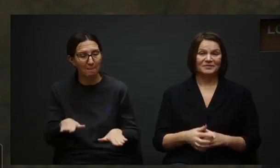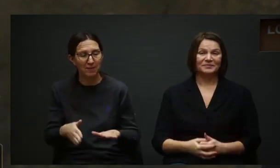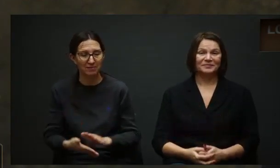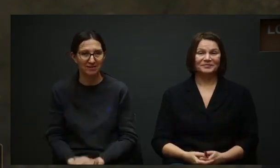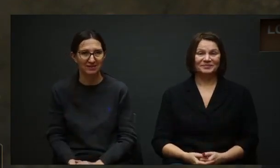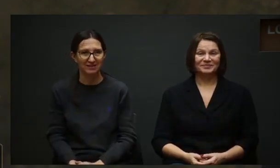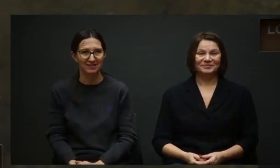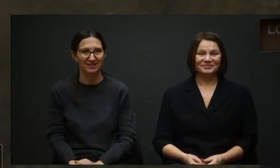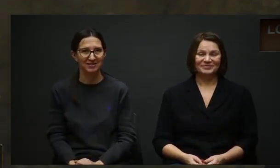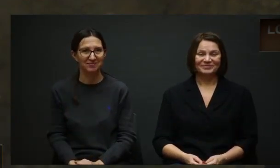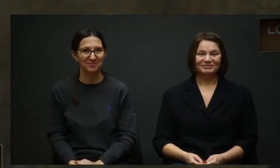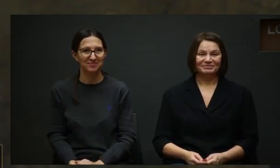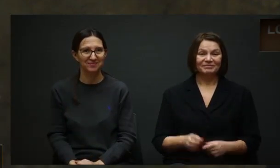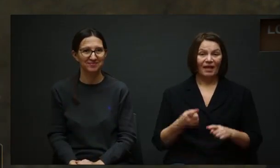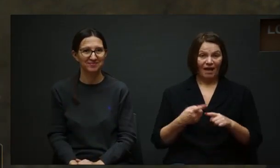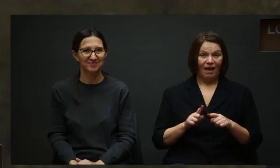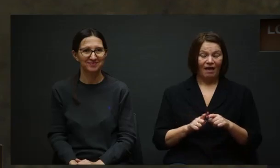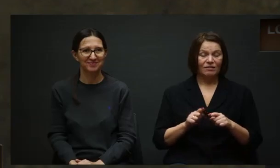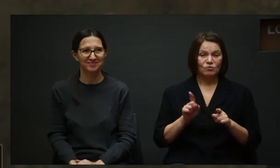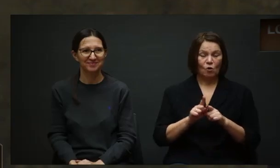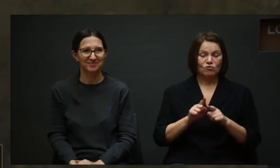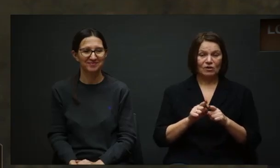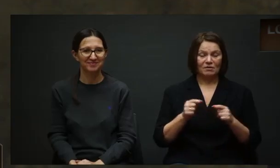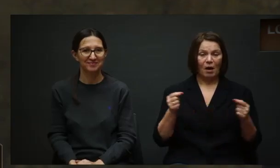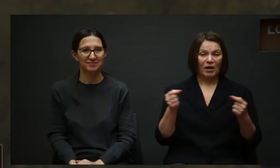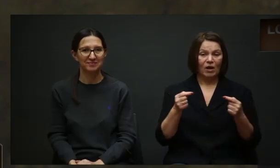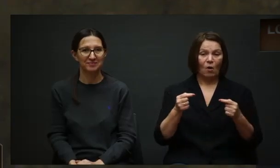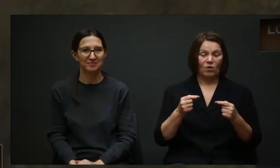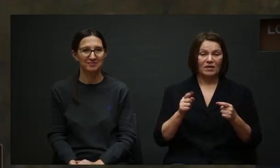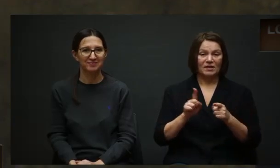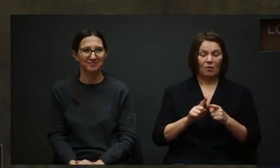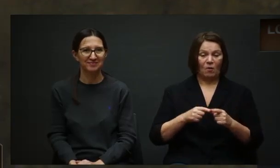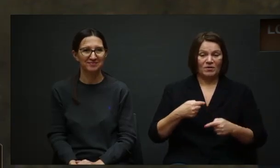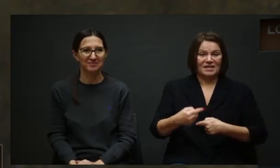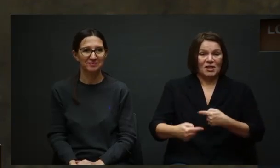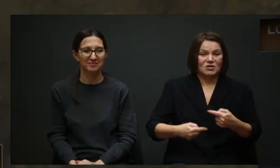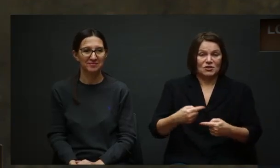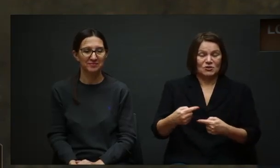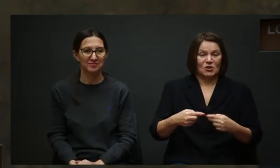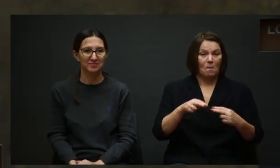Вот. Это тоже определенный династический мостик, Марин.